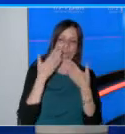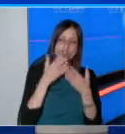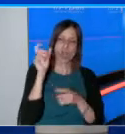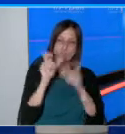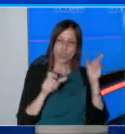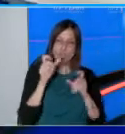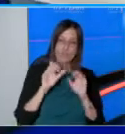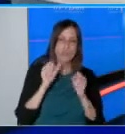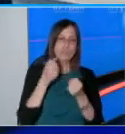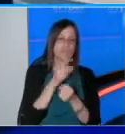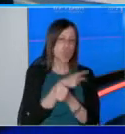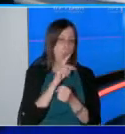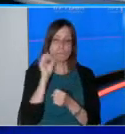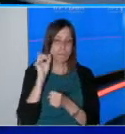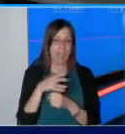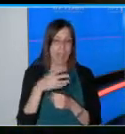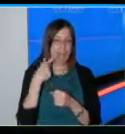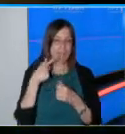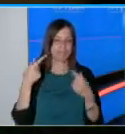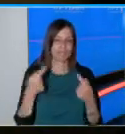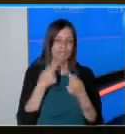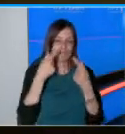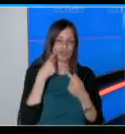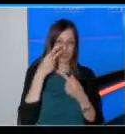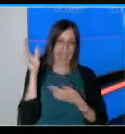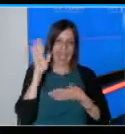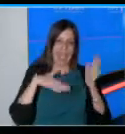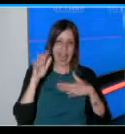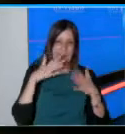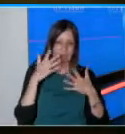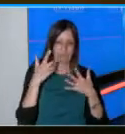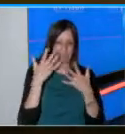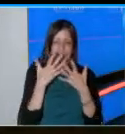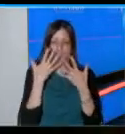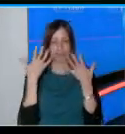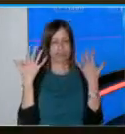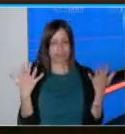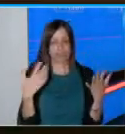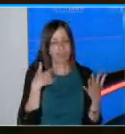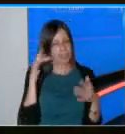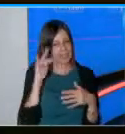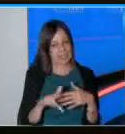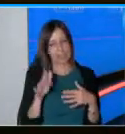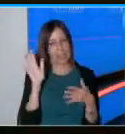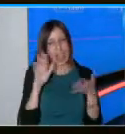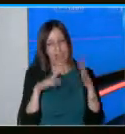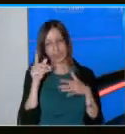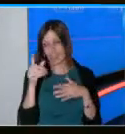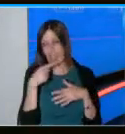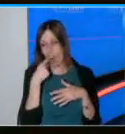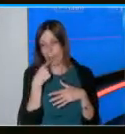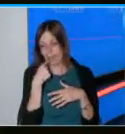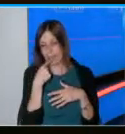שלא מגיעה המשטרה, והחיכוך הזה שנראה אלים מכל הכיוונים שלו יצא מכלל פרופורציה, ואנחנו מתנגדים לאלימות. אתה בעצם